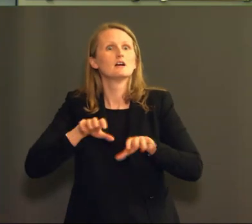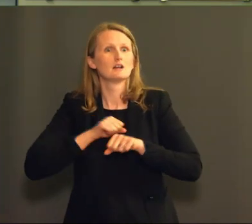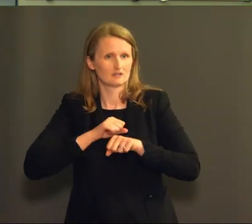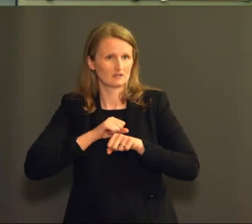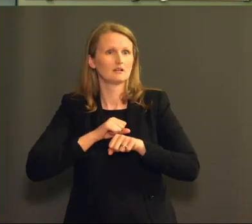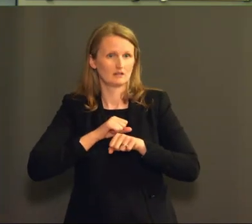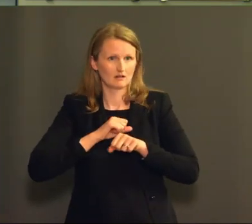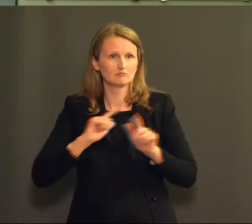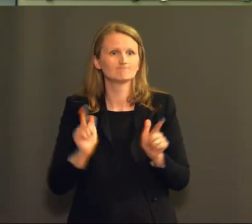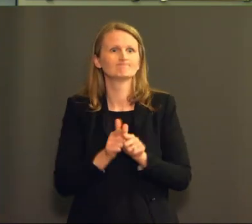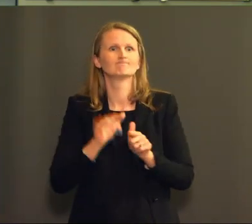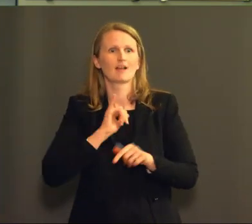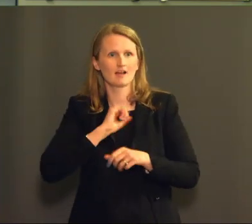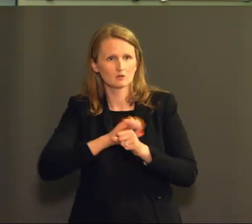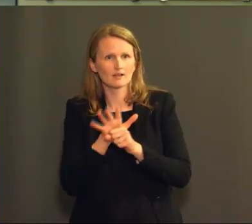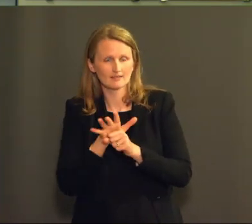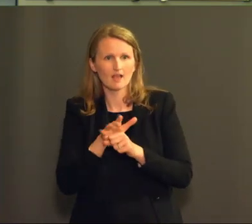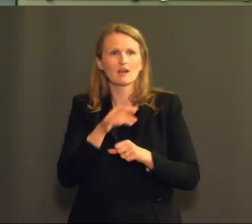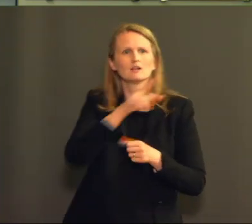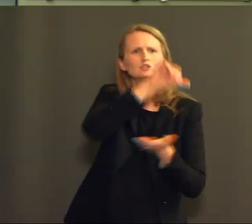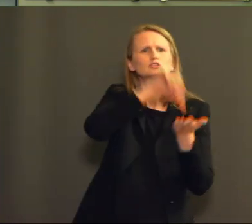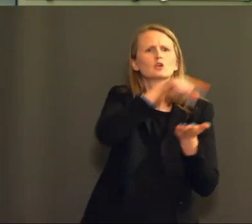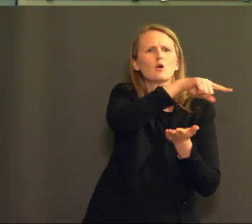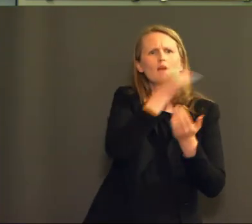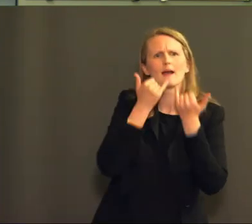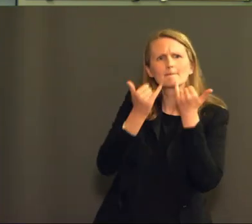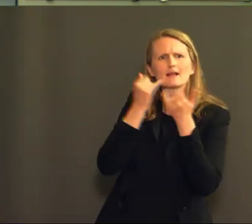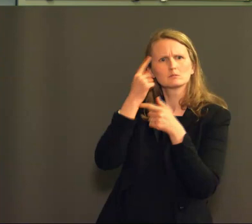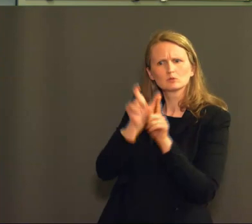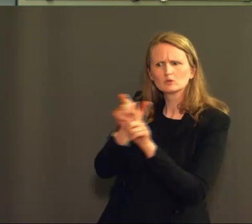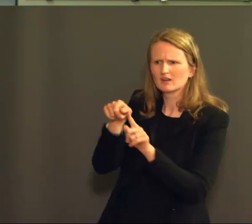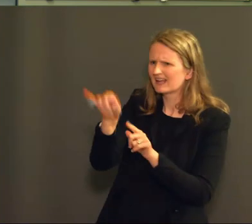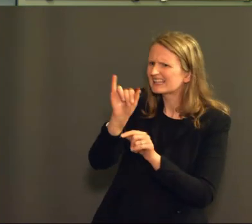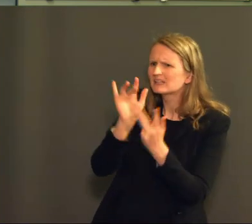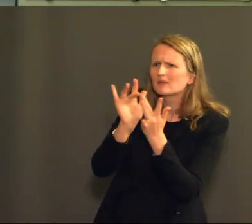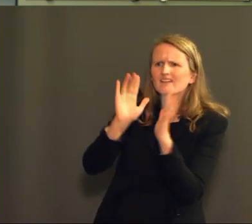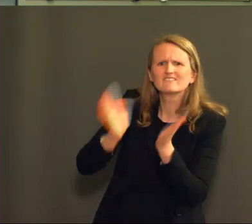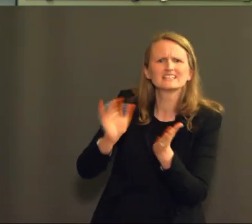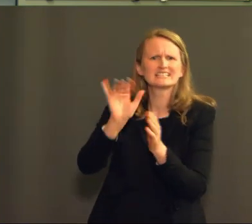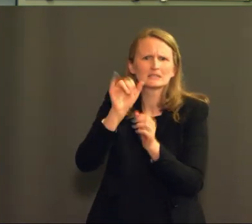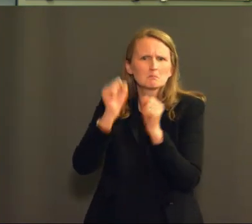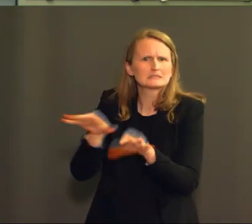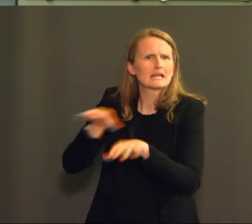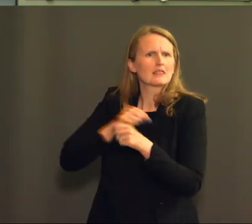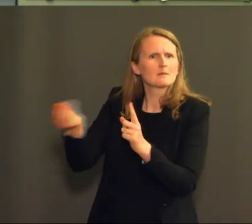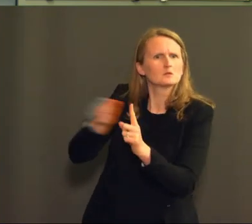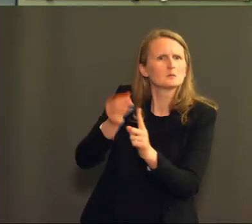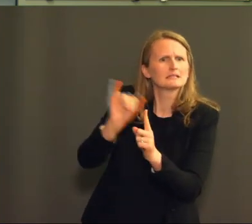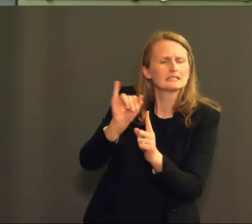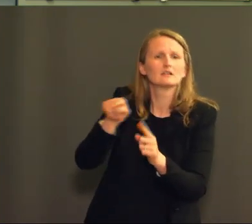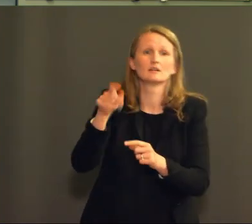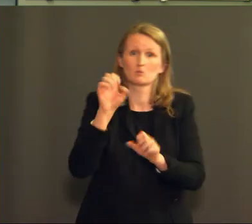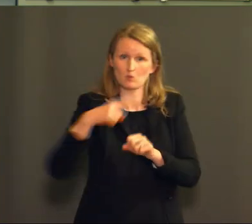c'était durant le travail. Et si oui, quelles étaient les circonstances et les sources de l'infection ? 23%